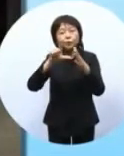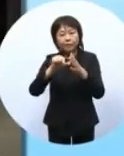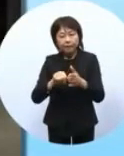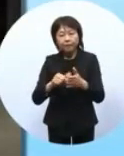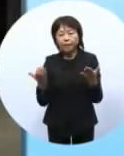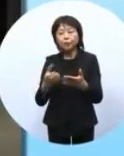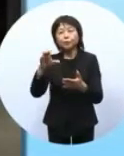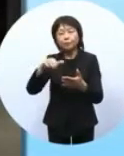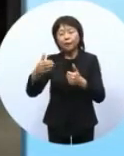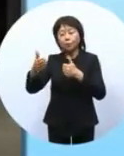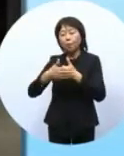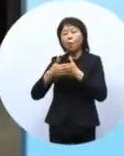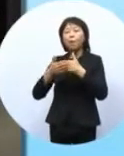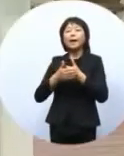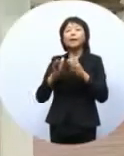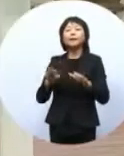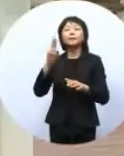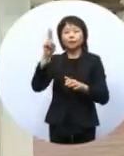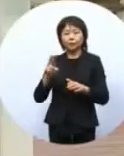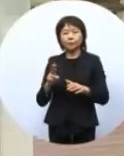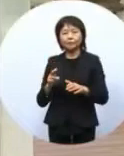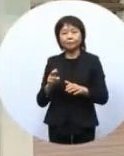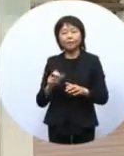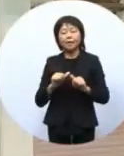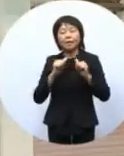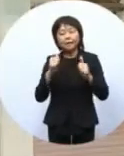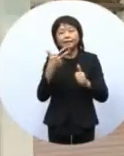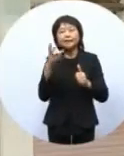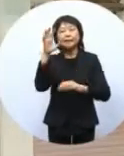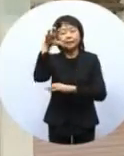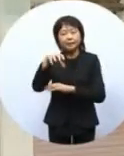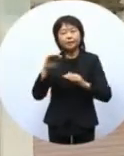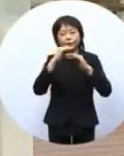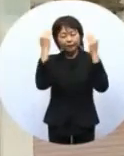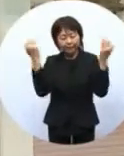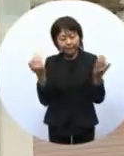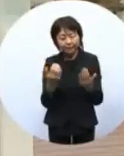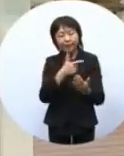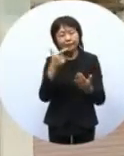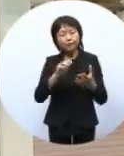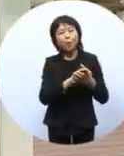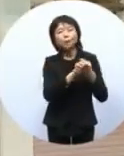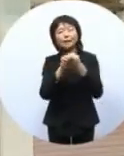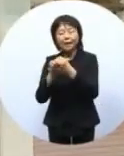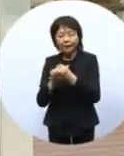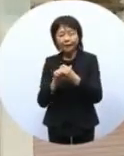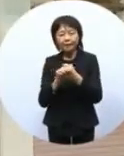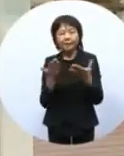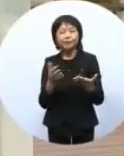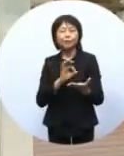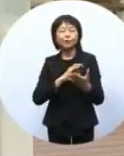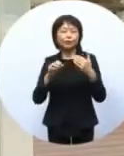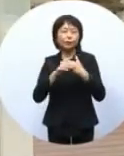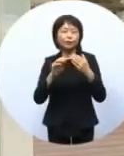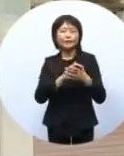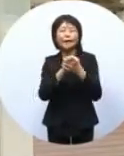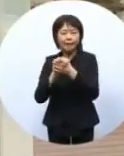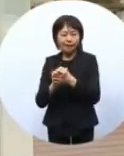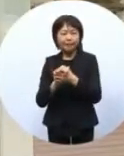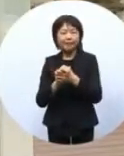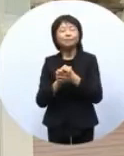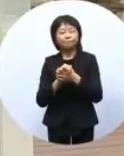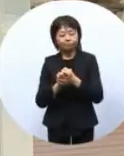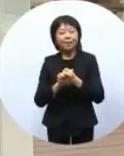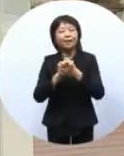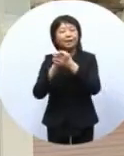援があったといいます。 茅ヶ崎市役所全体がですね、すごく仲がいいですね、職員同士が。なので結構和気あいあい